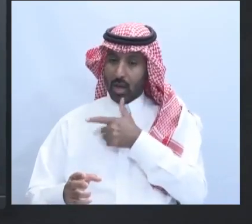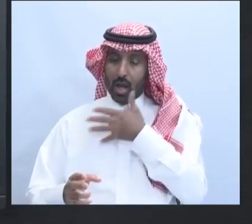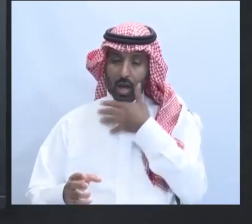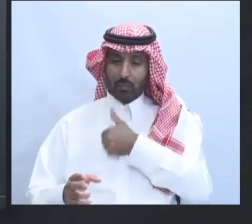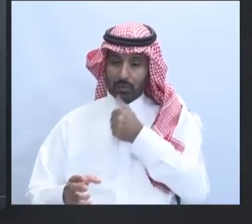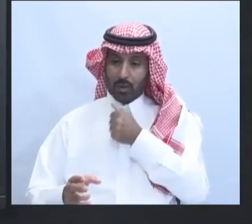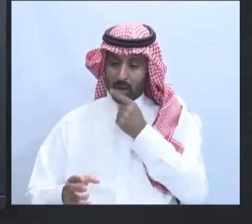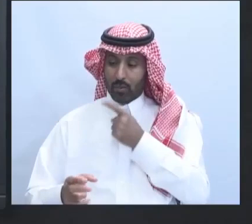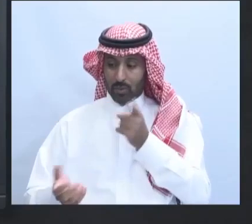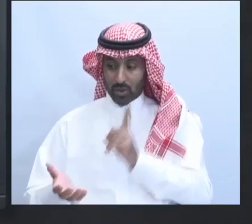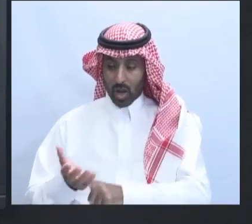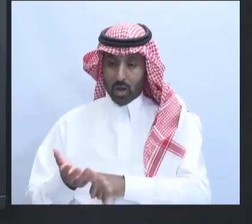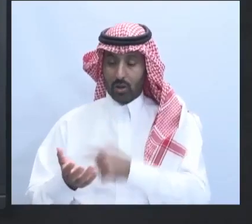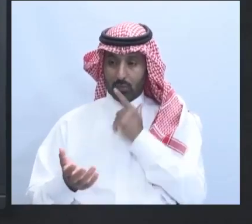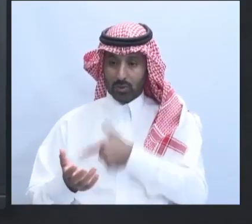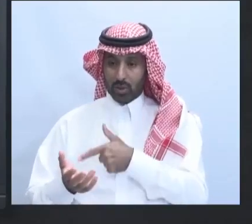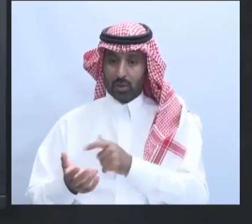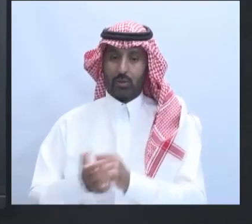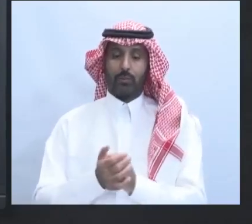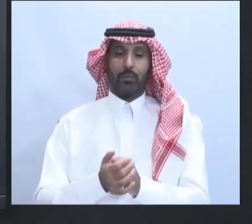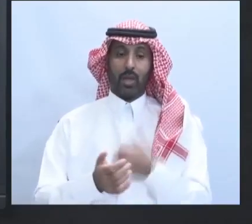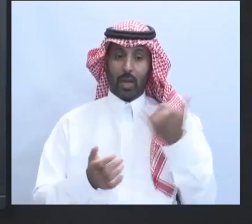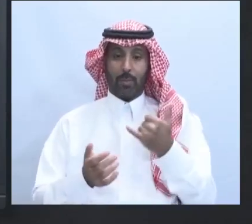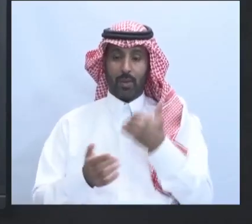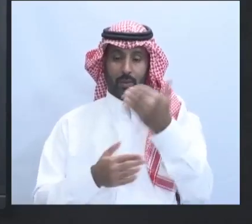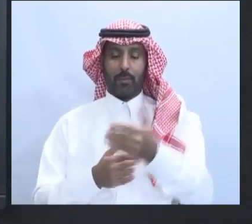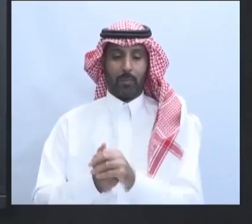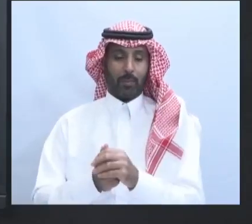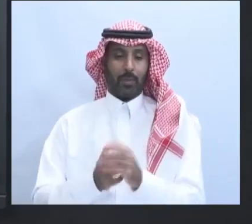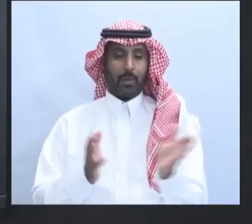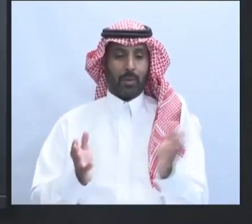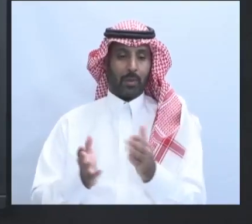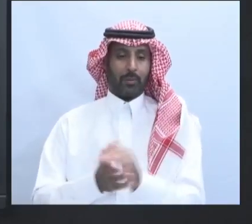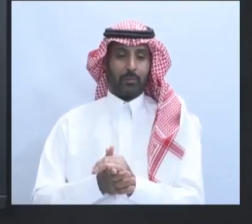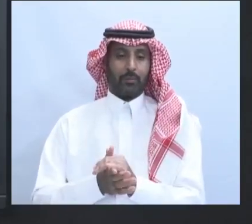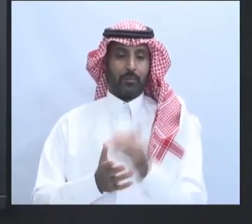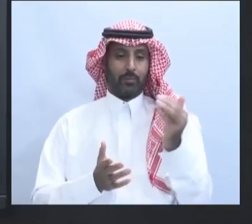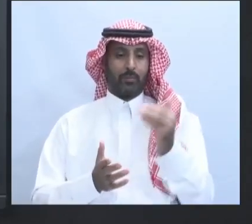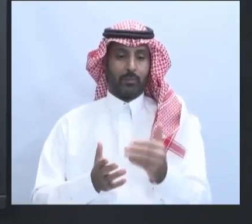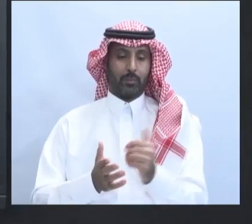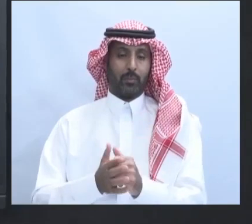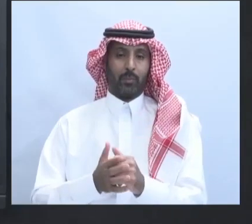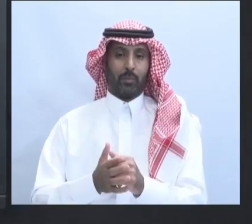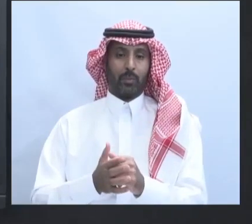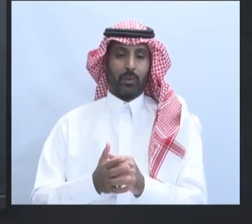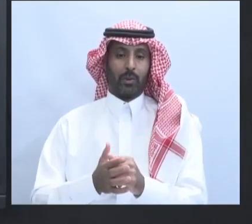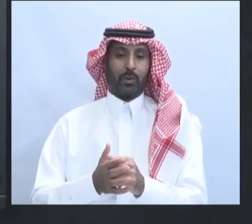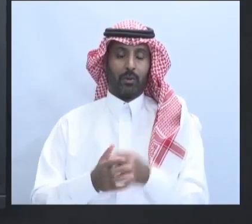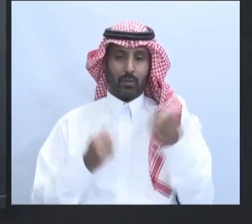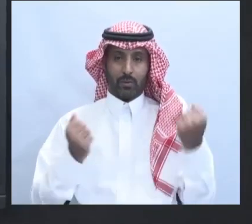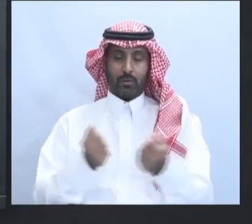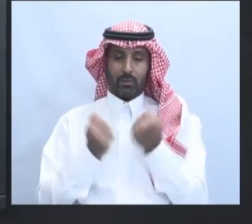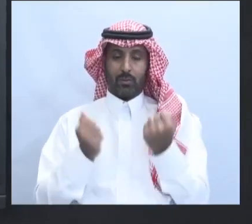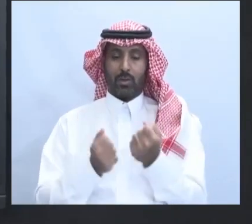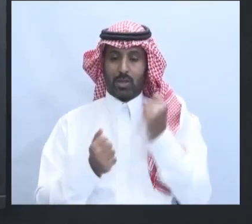وروايته هذا ما يتعلق به الاهميه ناتي واياكم ايها الطلاب والطالبات الى هذا النشاط الذي من خلاله